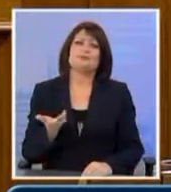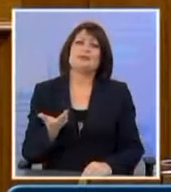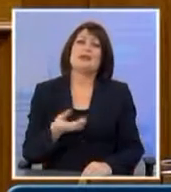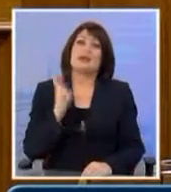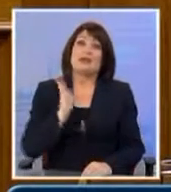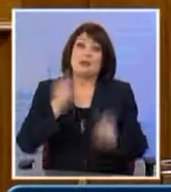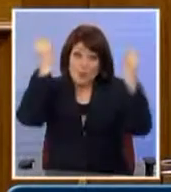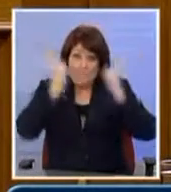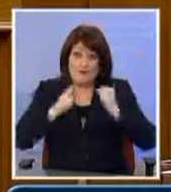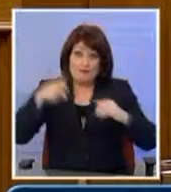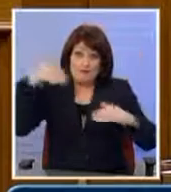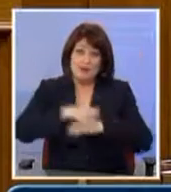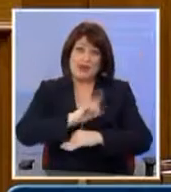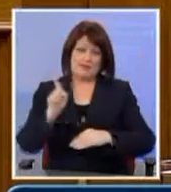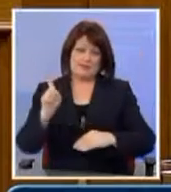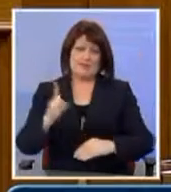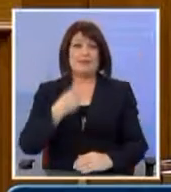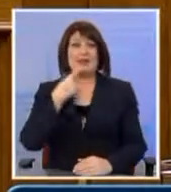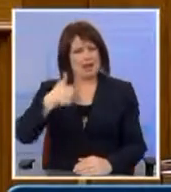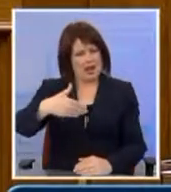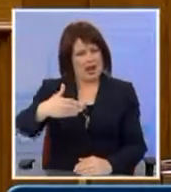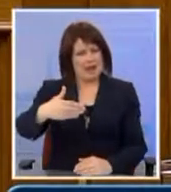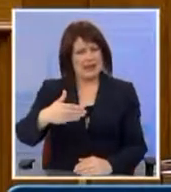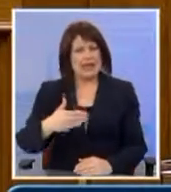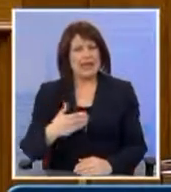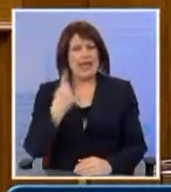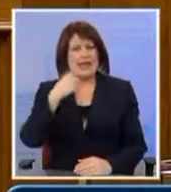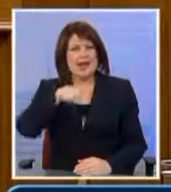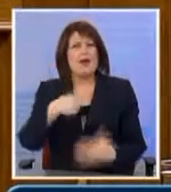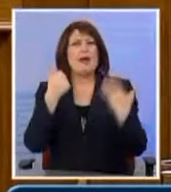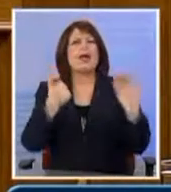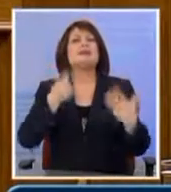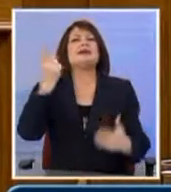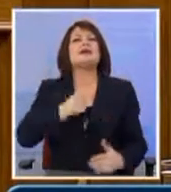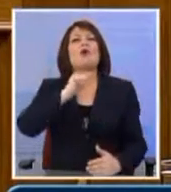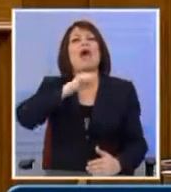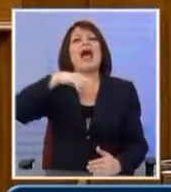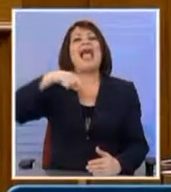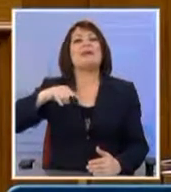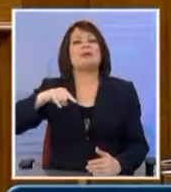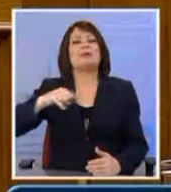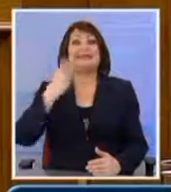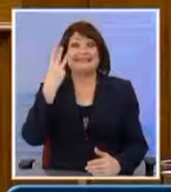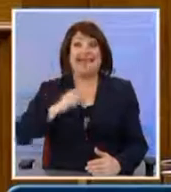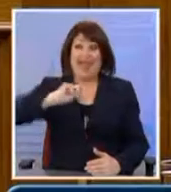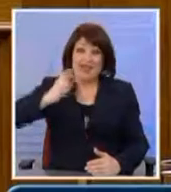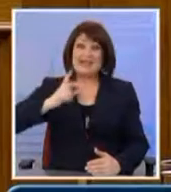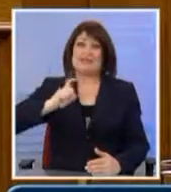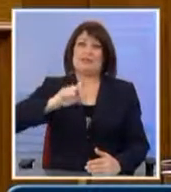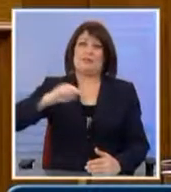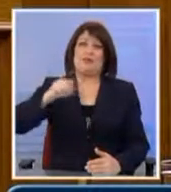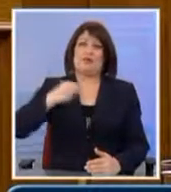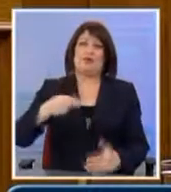της χρεοκοπίας. Προβλέπει πρωτογενές πλεώνασμα ύψους 1,6% του ΑΕΠ, δηλαδή κοντά στα 3 δισεκατομμύρια ευρώ,